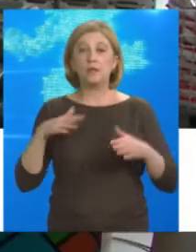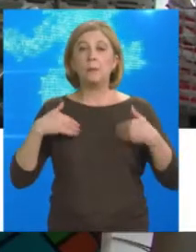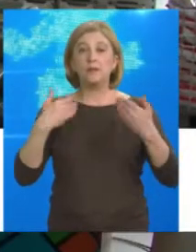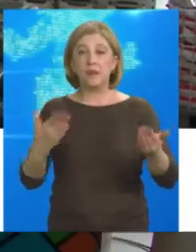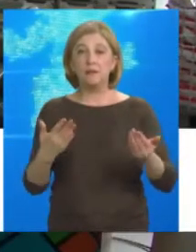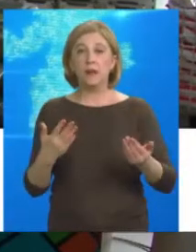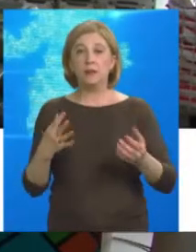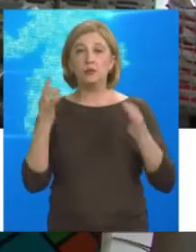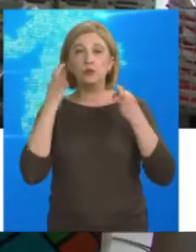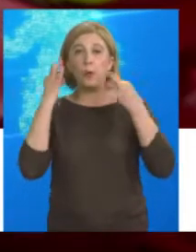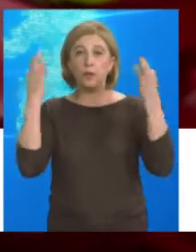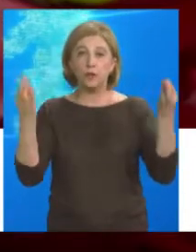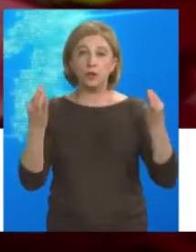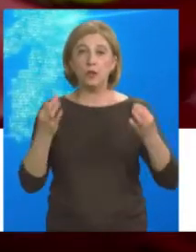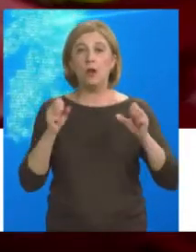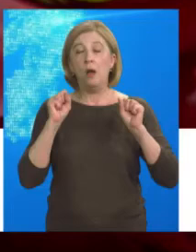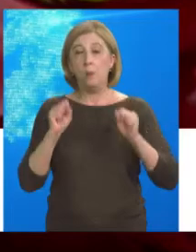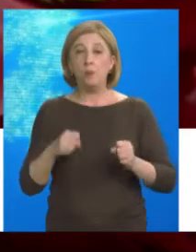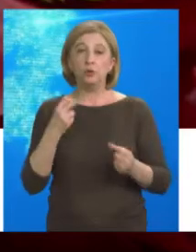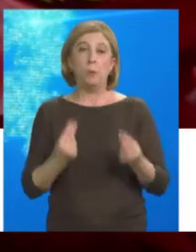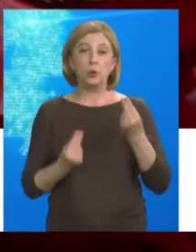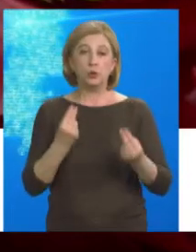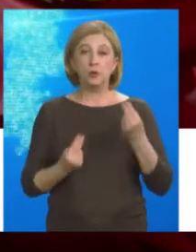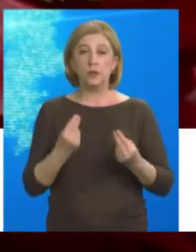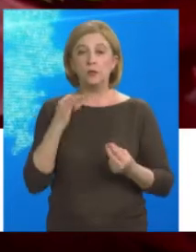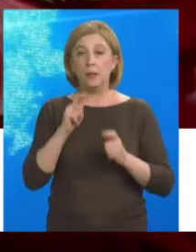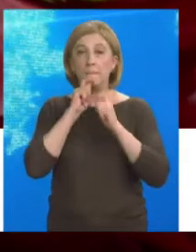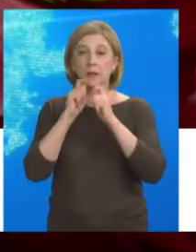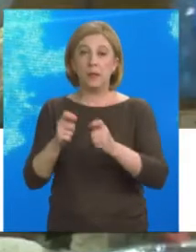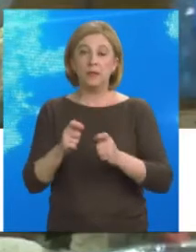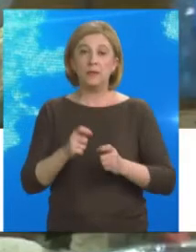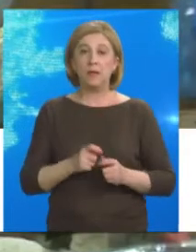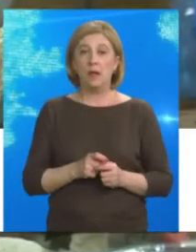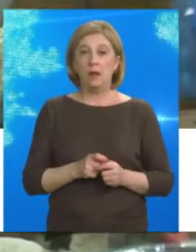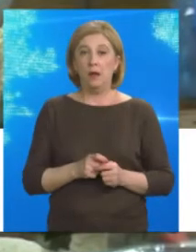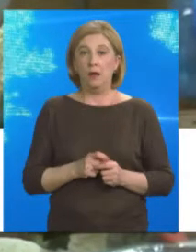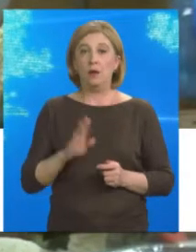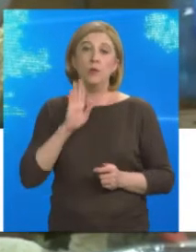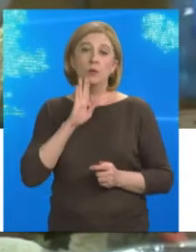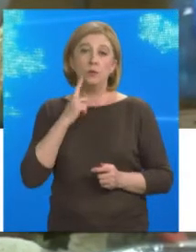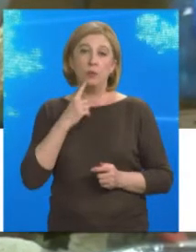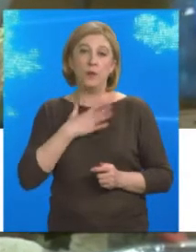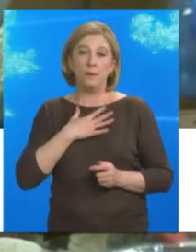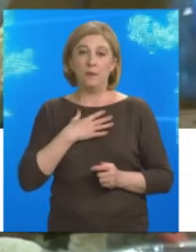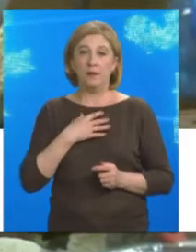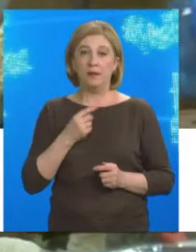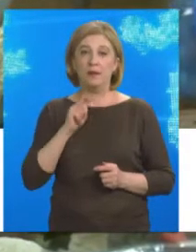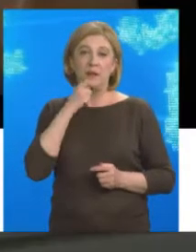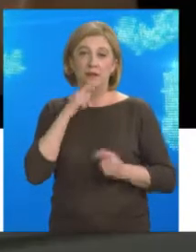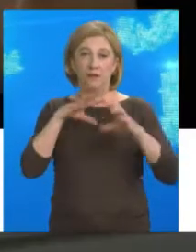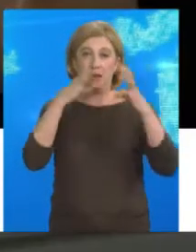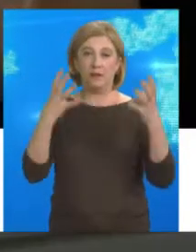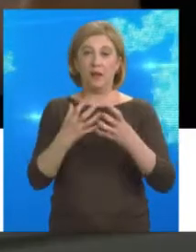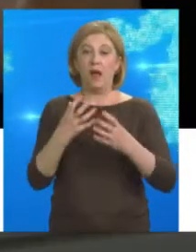с днем рождения, можно пошутить и подарить любимой букет из конфет, а